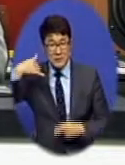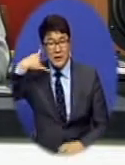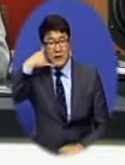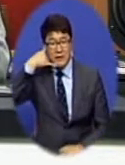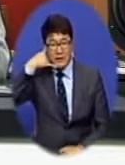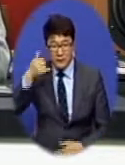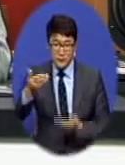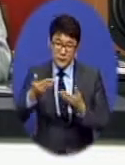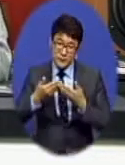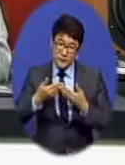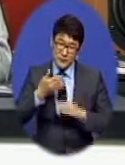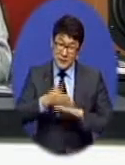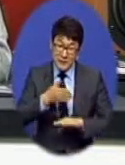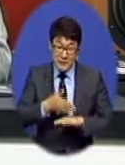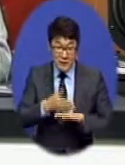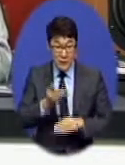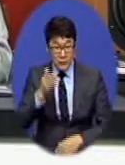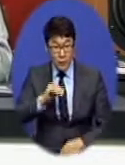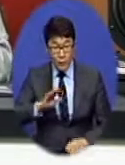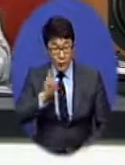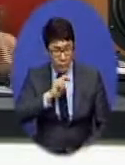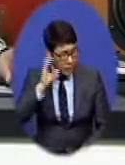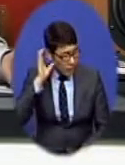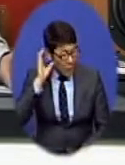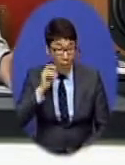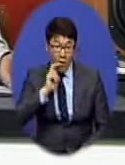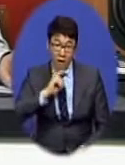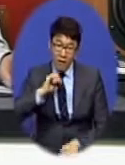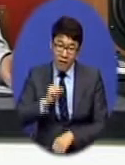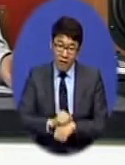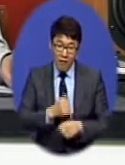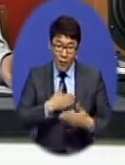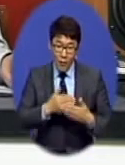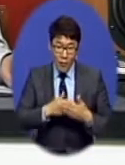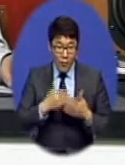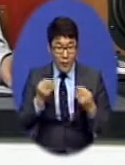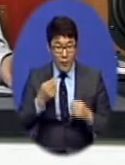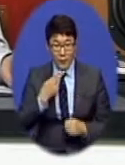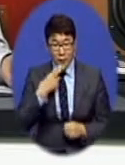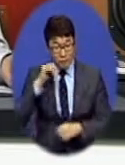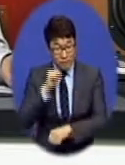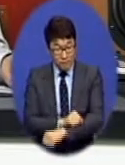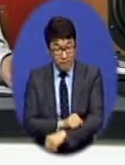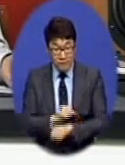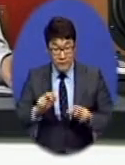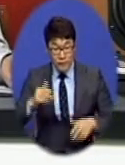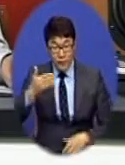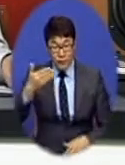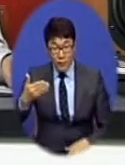주시기 바랍니다. 네, 그래도 고나면님 성량도 좋으시고 아주 처음인데 많이 안 떨고 잘해주셨습니다. 네. 자, 참가번호